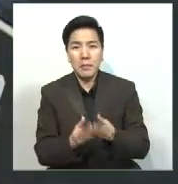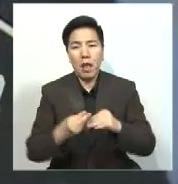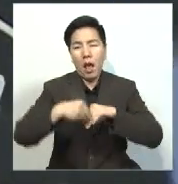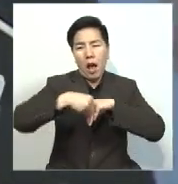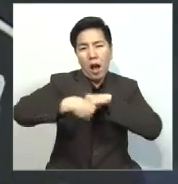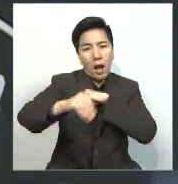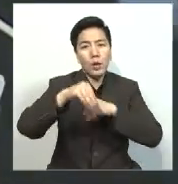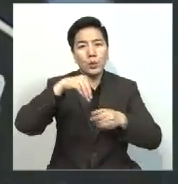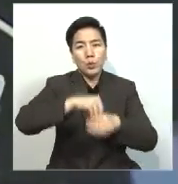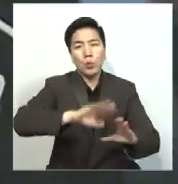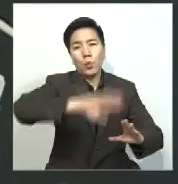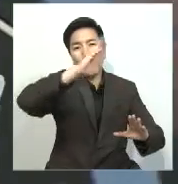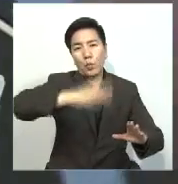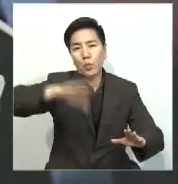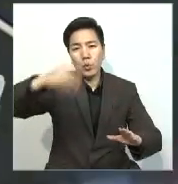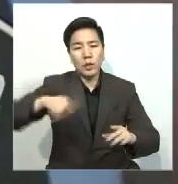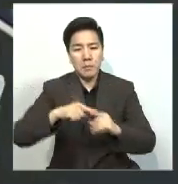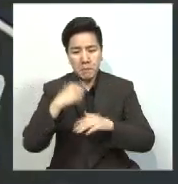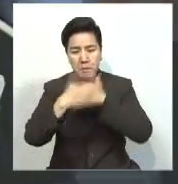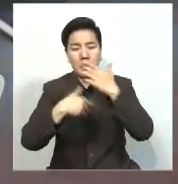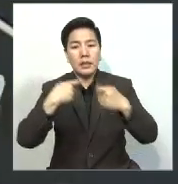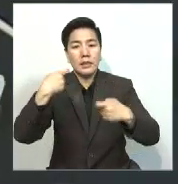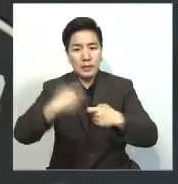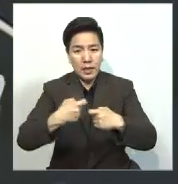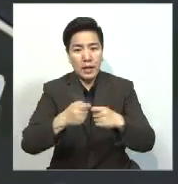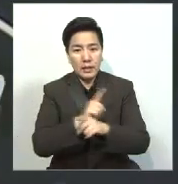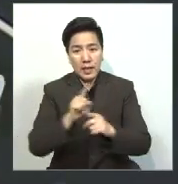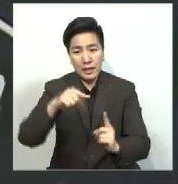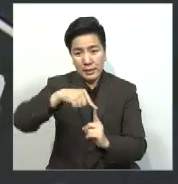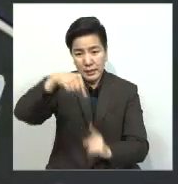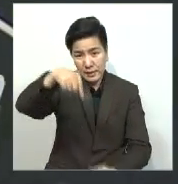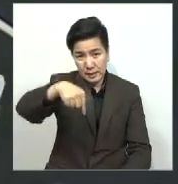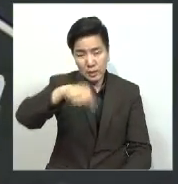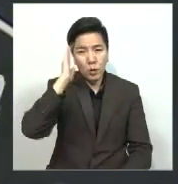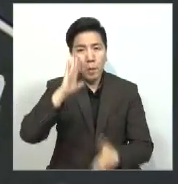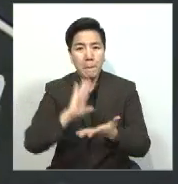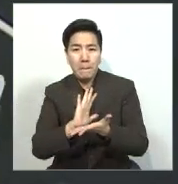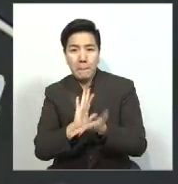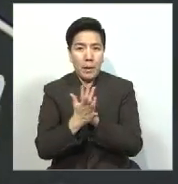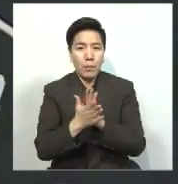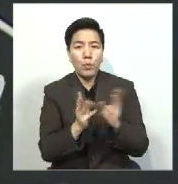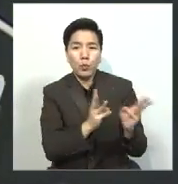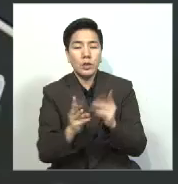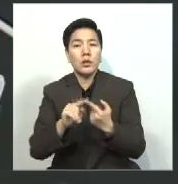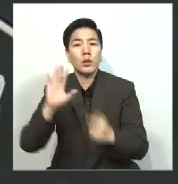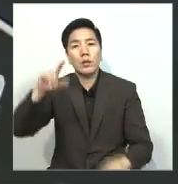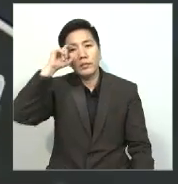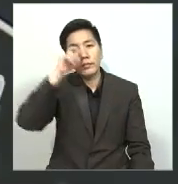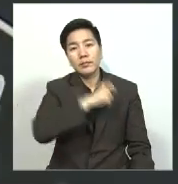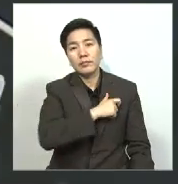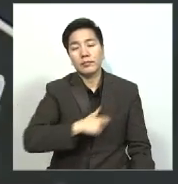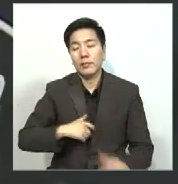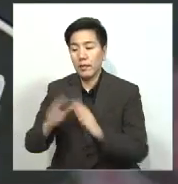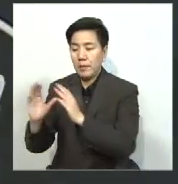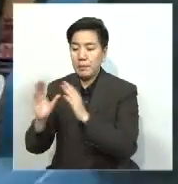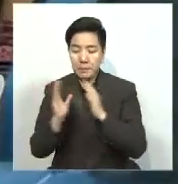างไกลและอยู่ในหุบเขานะคะการพัฒนาอาจจะเป็นไปได้ยากแต่พื้นที่แห่งนี้สามารถปรับใช้แนวทางศาสตร์พระราชามาพัฒนา